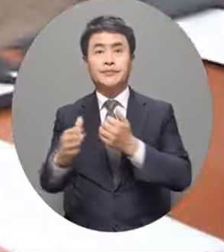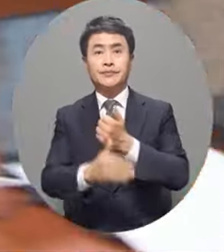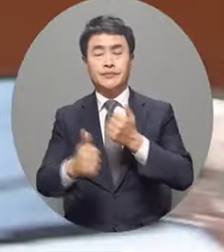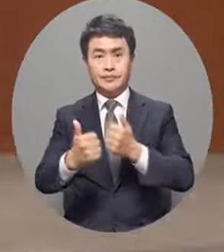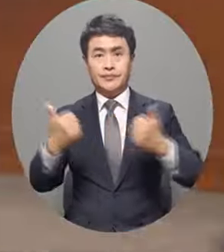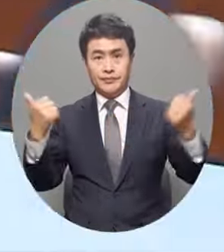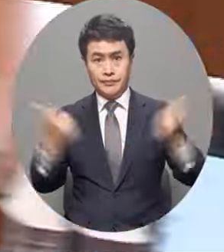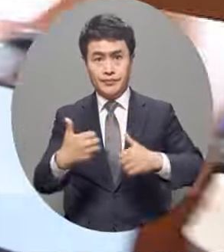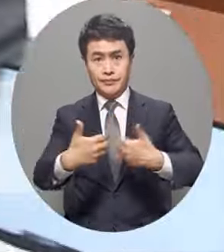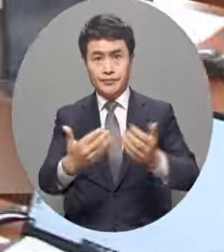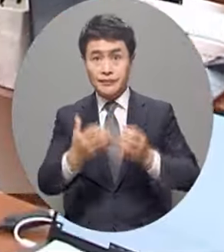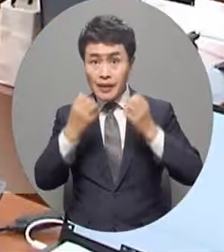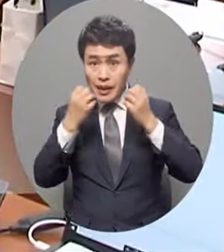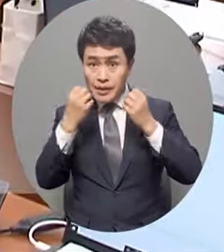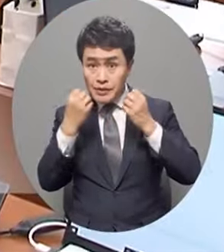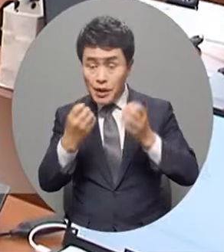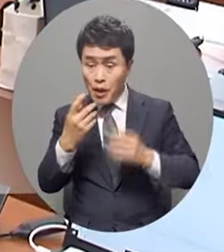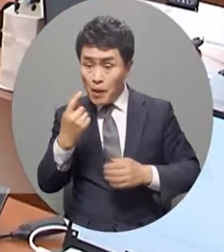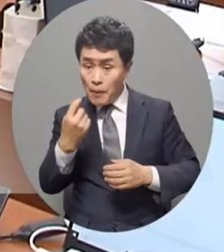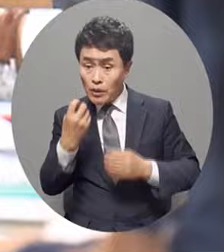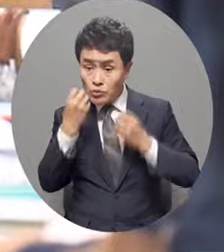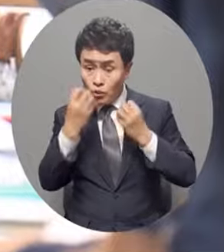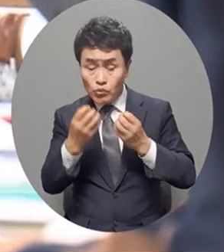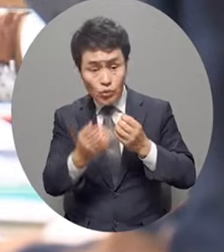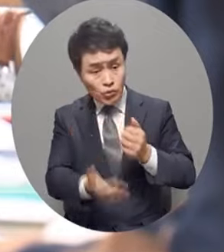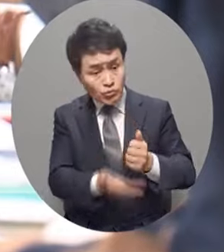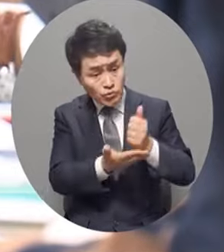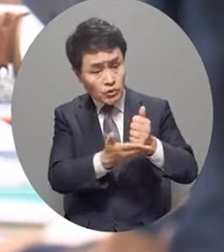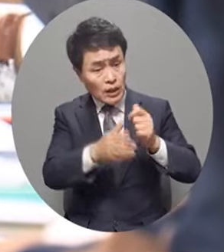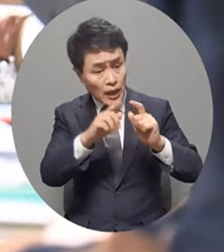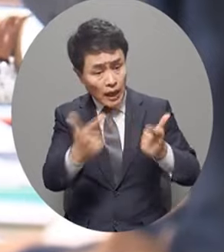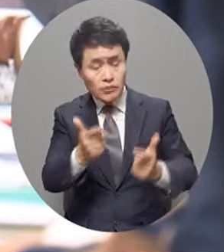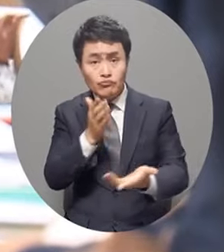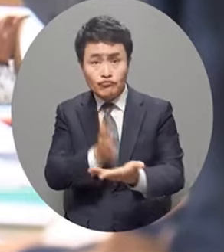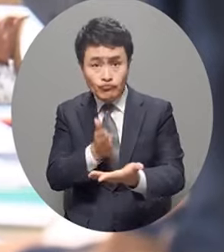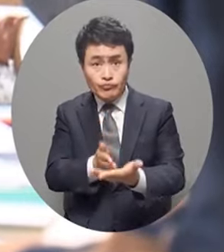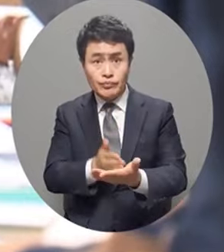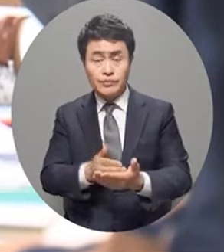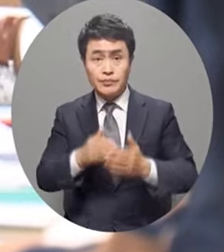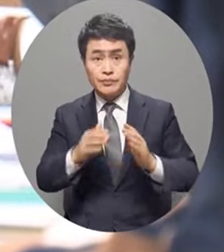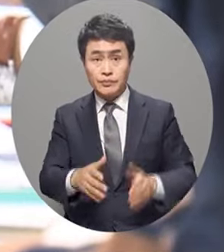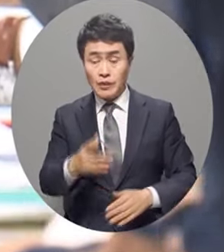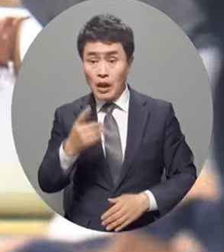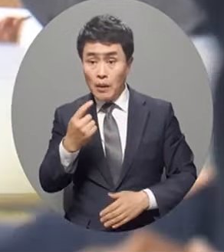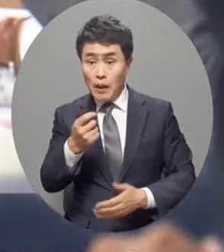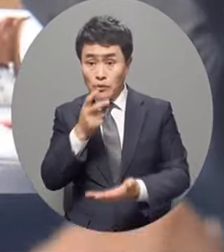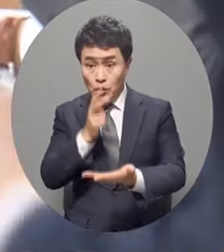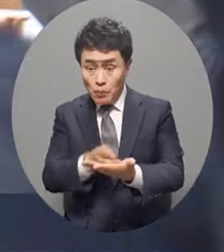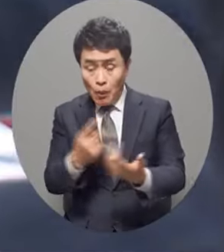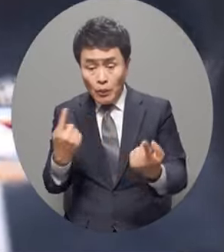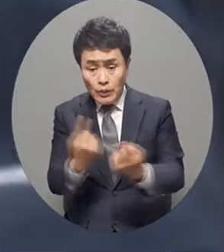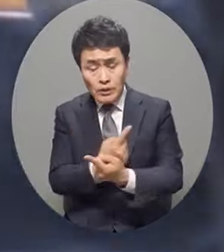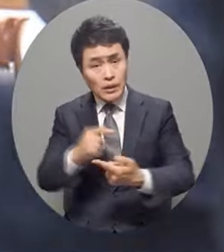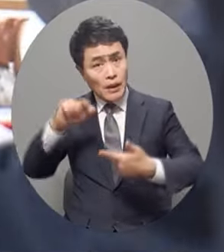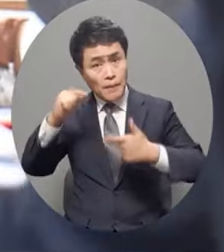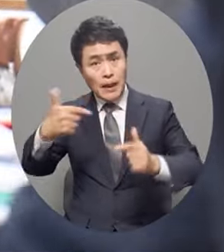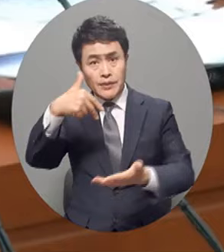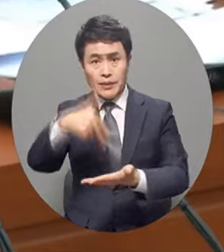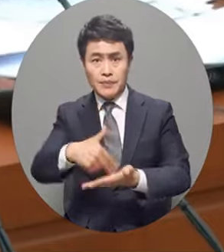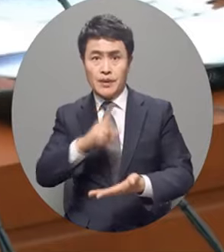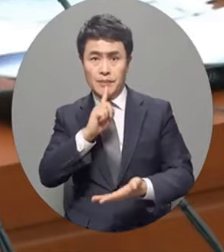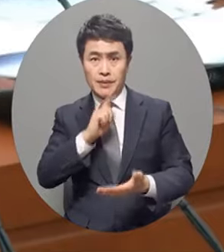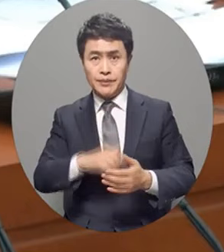국회가 새 방통위원 후보를 추천하지 않았기 때문이라고 주장하면서 방통위법 개정의 반대 입장을